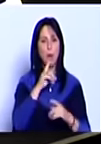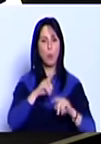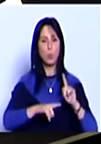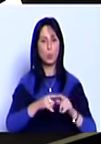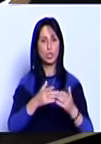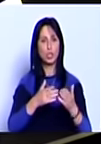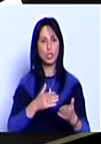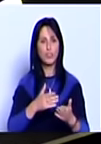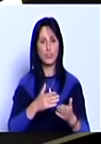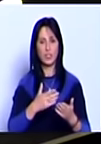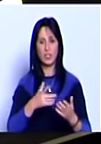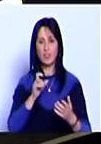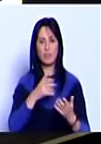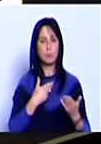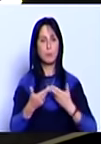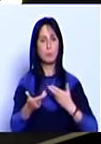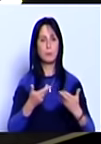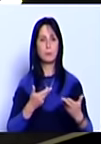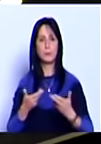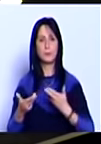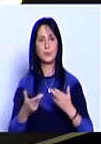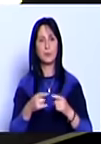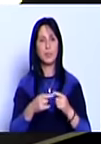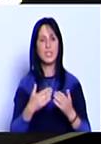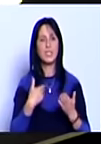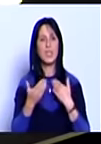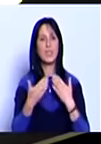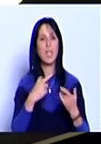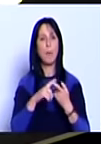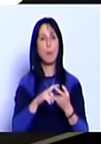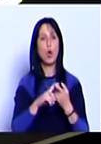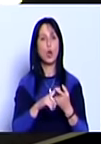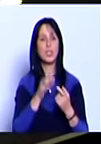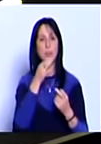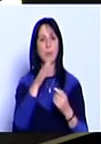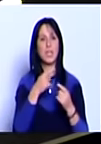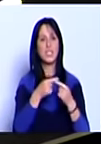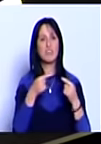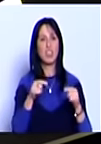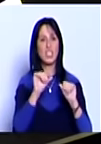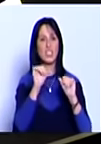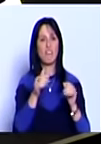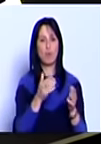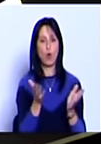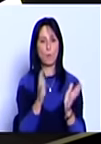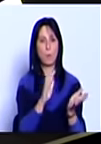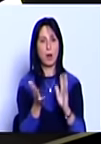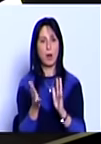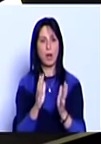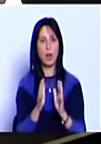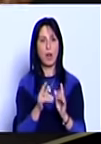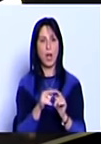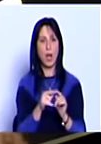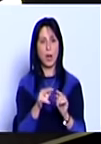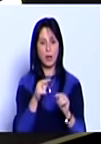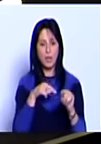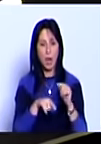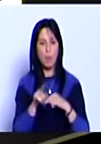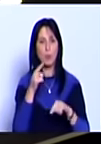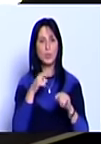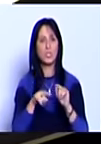მამულიშვილობისადმი, თვითგაღებისადმი. და ეს დამოკიდებულებები მერე სხვადასხვა ფორმას ღებულობს ამომდინარე იქიდან,